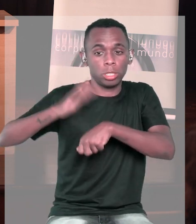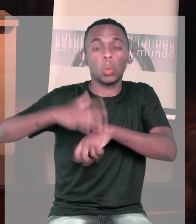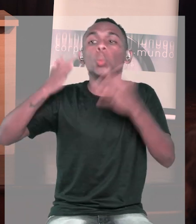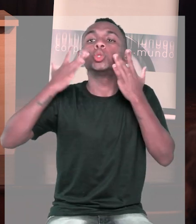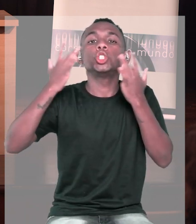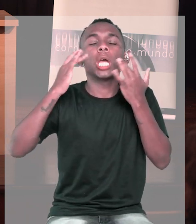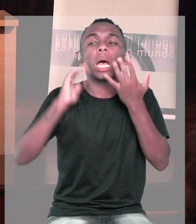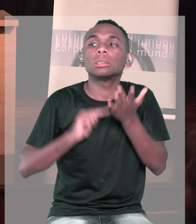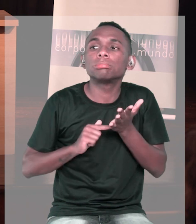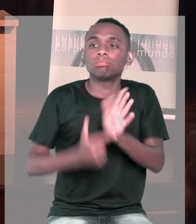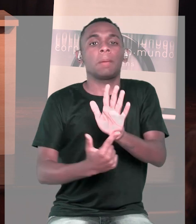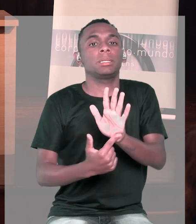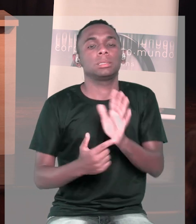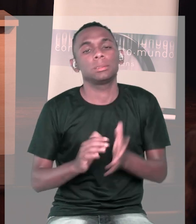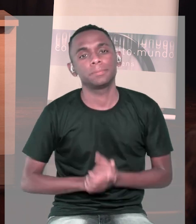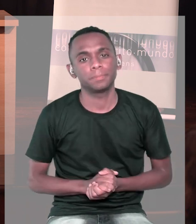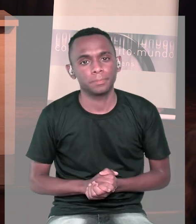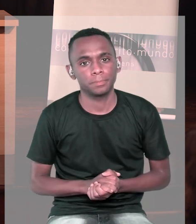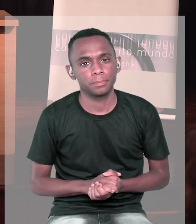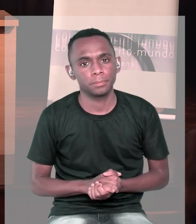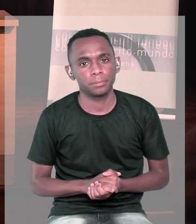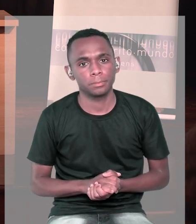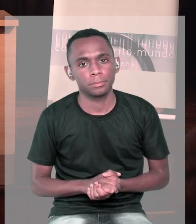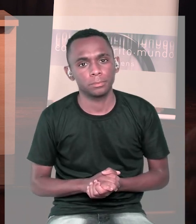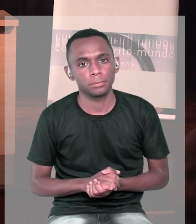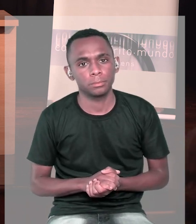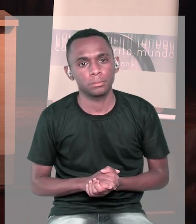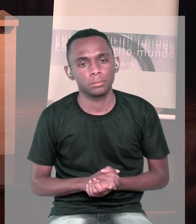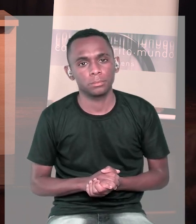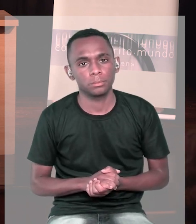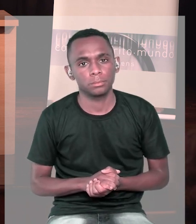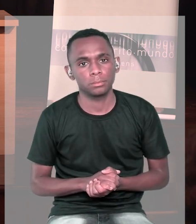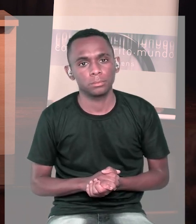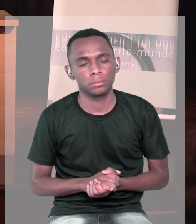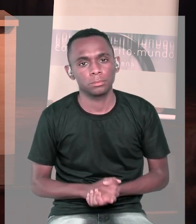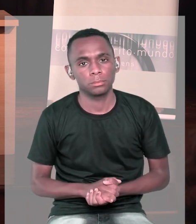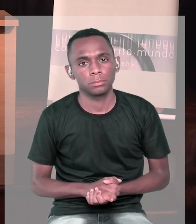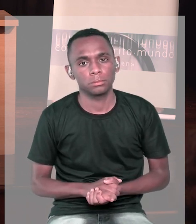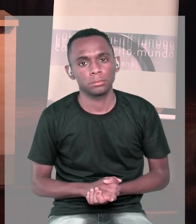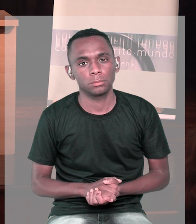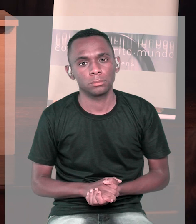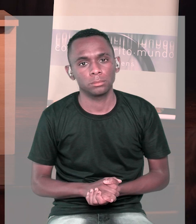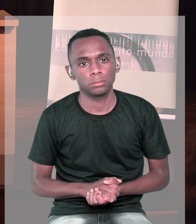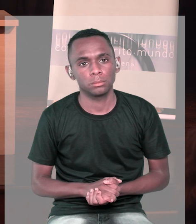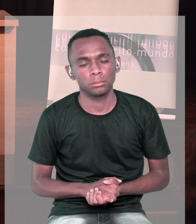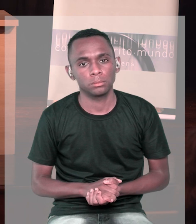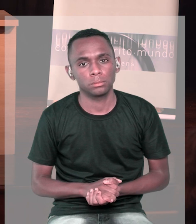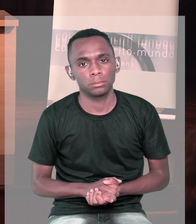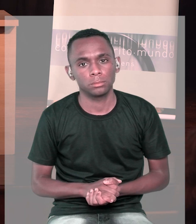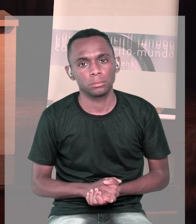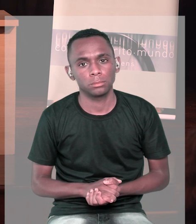papel. Par exemple, ce soir, je suis invité comme professeur, donc mon rôle c'est de